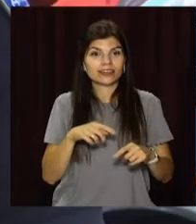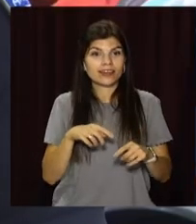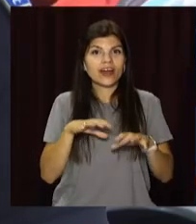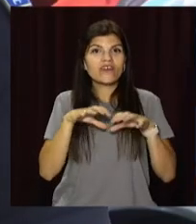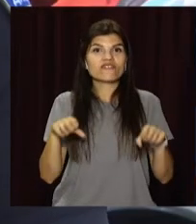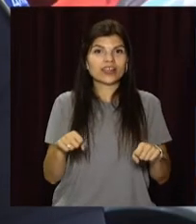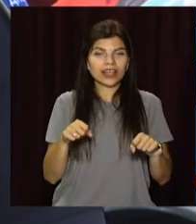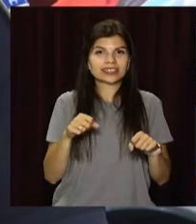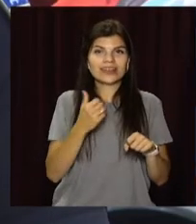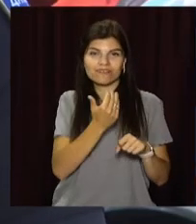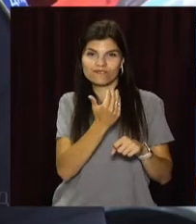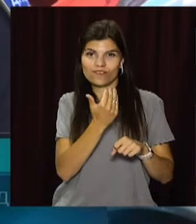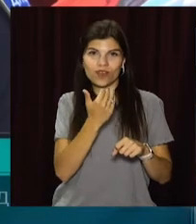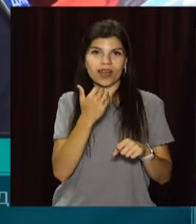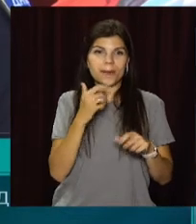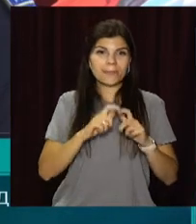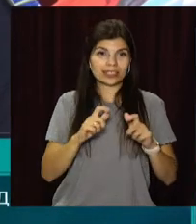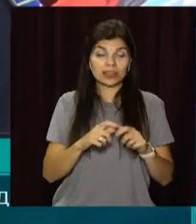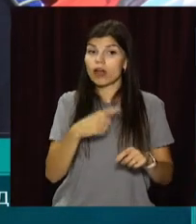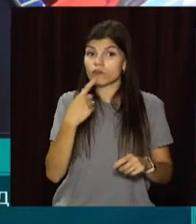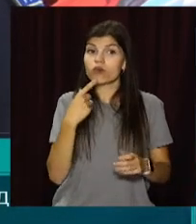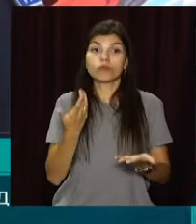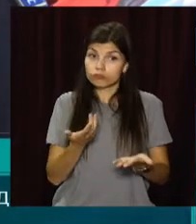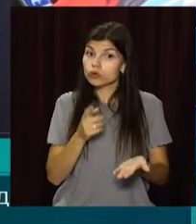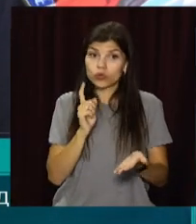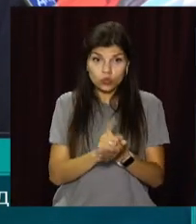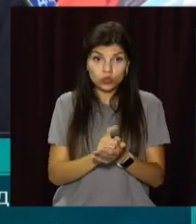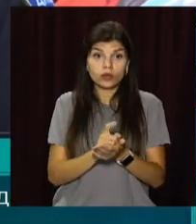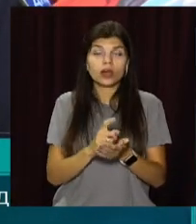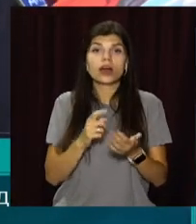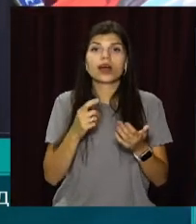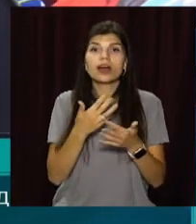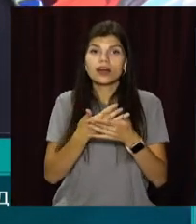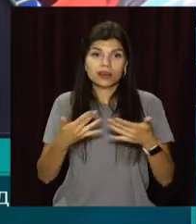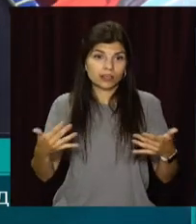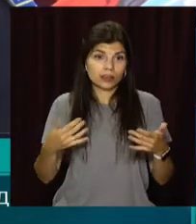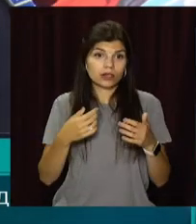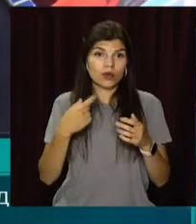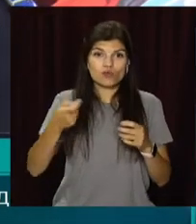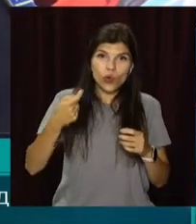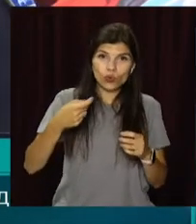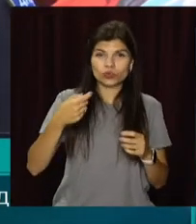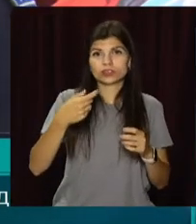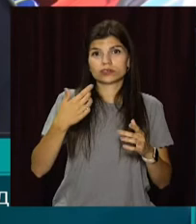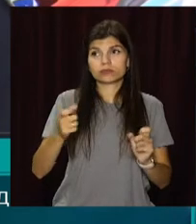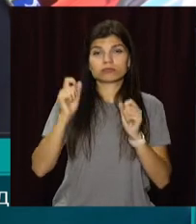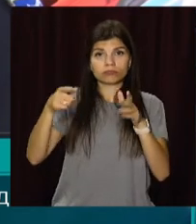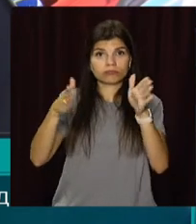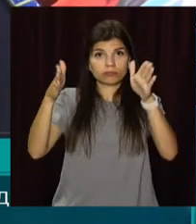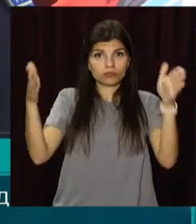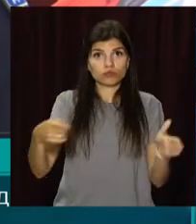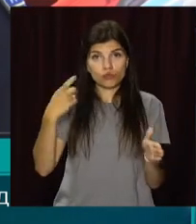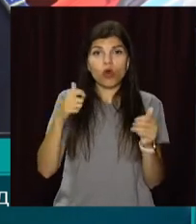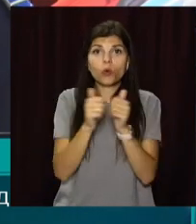Щоб завжди доносили, як мінімум, тверді підготові відходи до сміттєвих контейнерів, біля